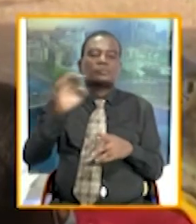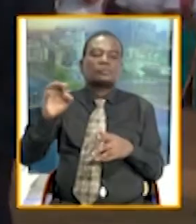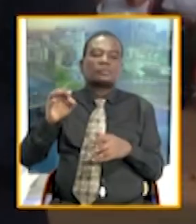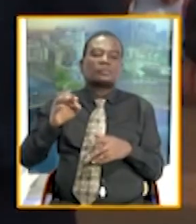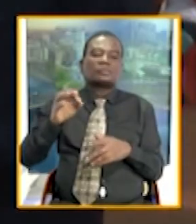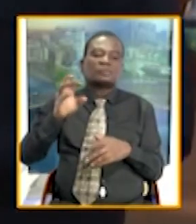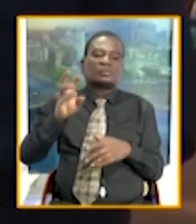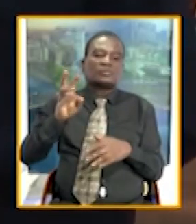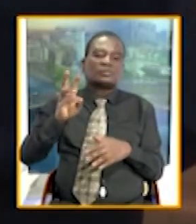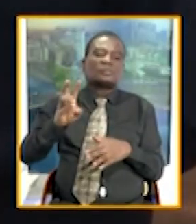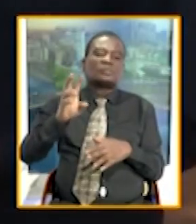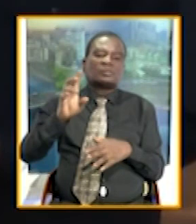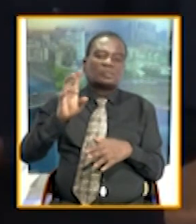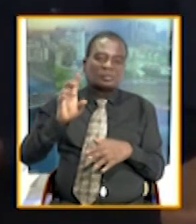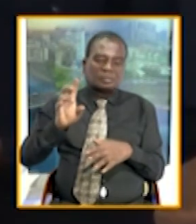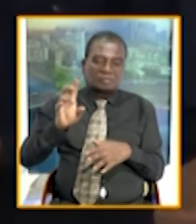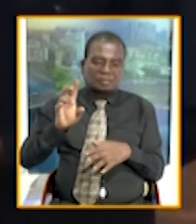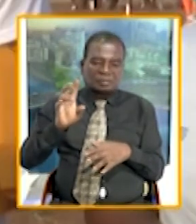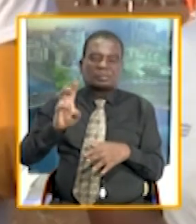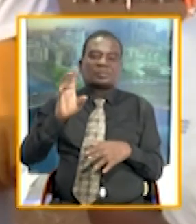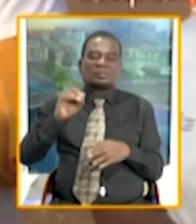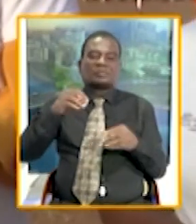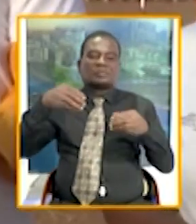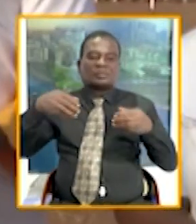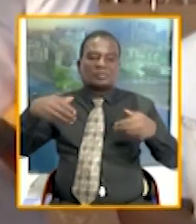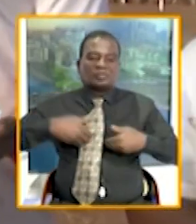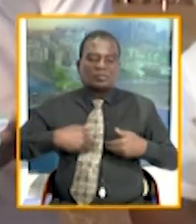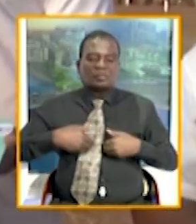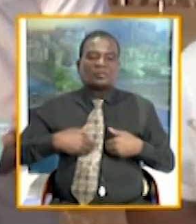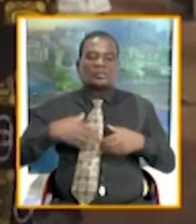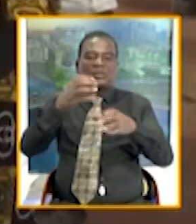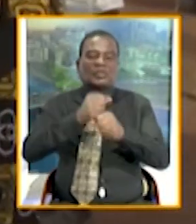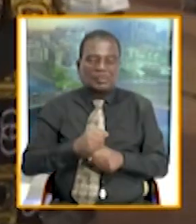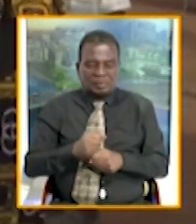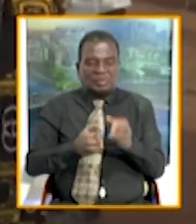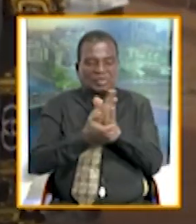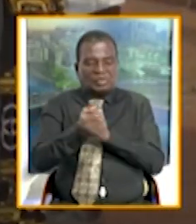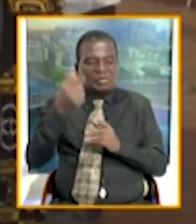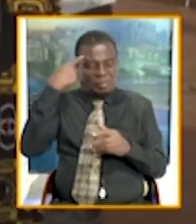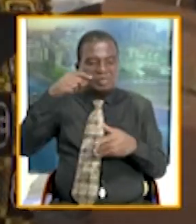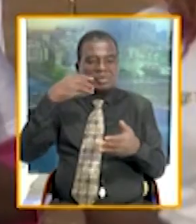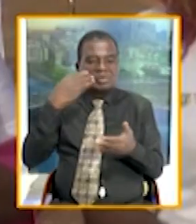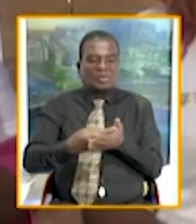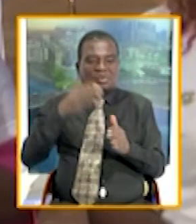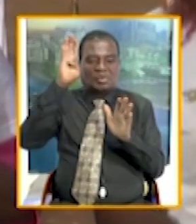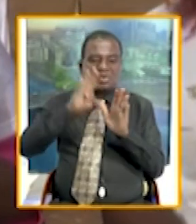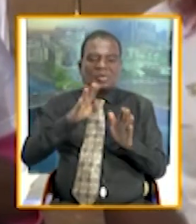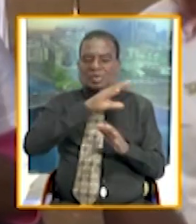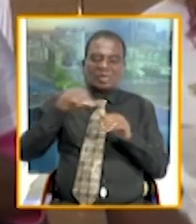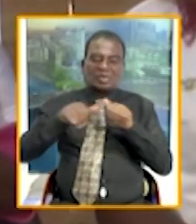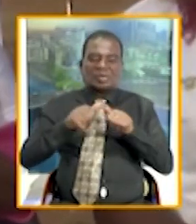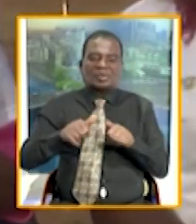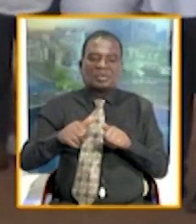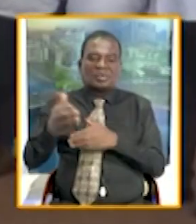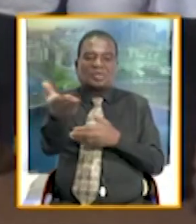970 jeunes porteurs de projets dans la région de Gbeke reçoivent des chèques. Des chèques pour le financement de leurs activités génératrices de